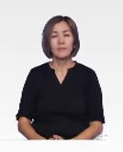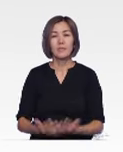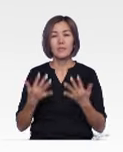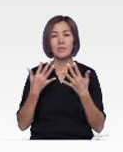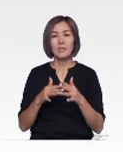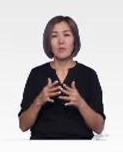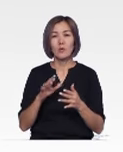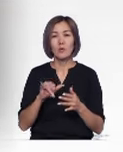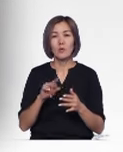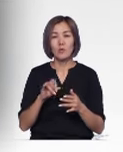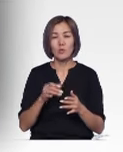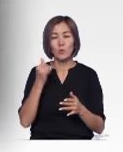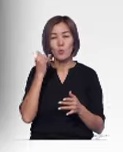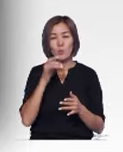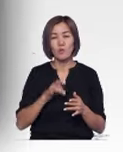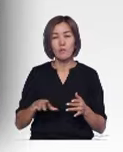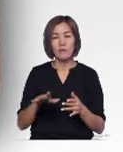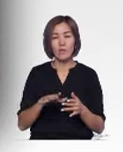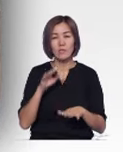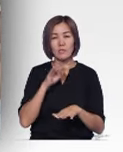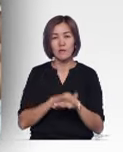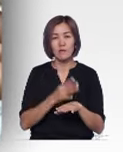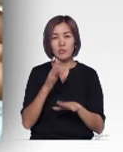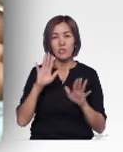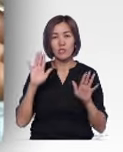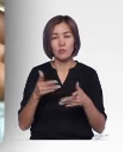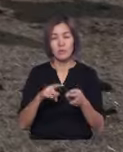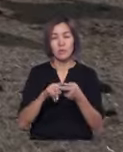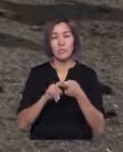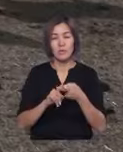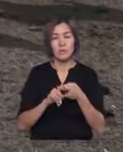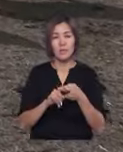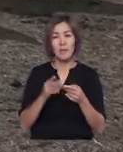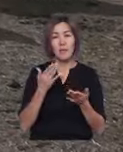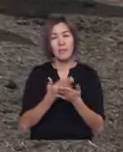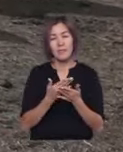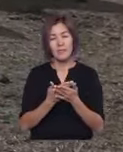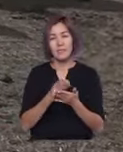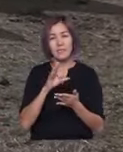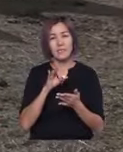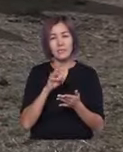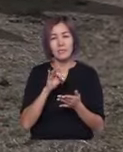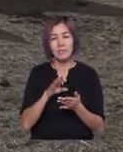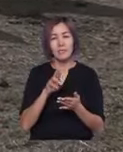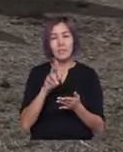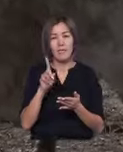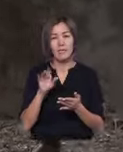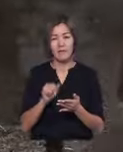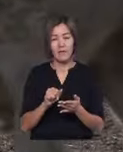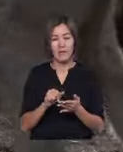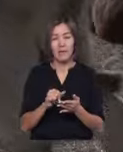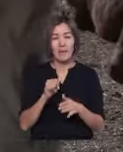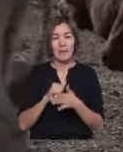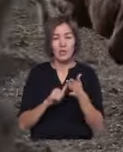округе Улькен-Аксу Уйгурского района были зафиксированы 4 случая заражения граждан с подозрением на сибирскую язву. Предварительная